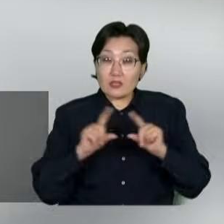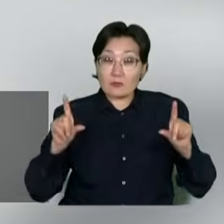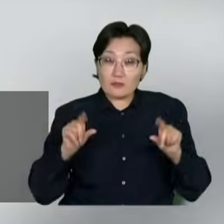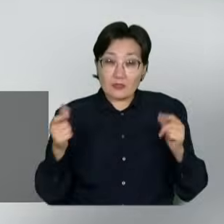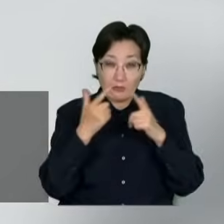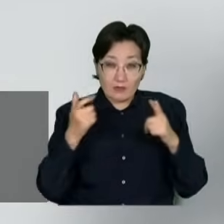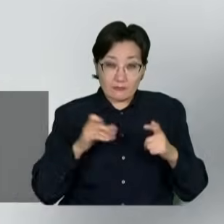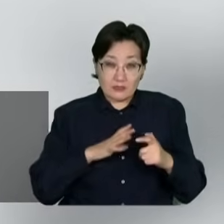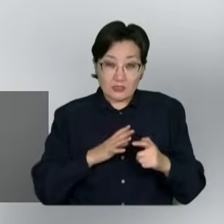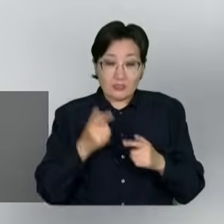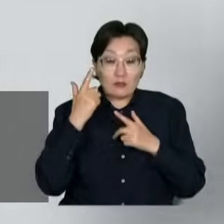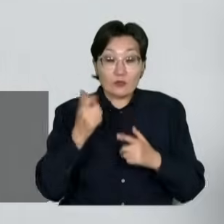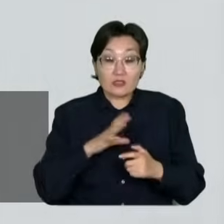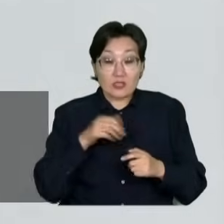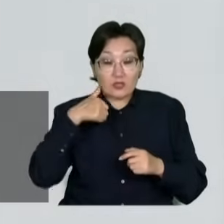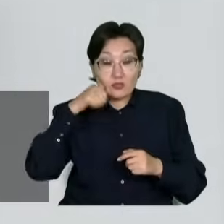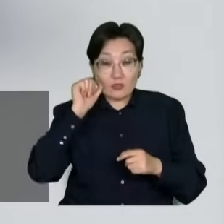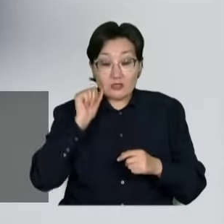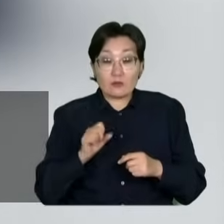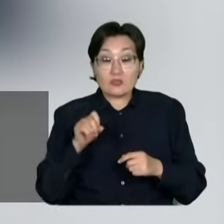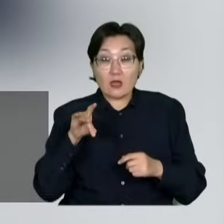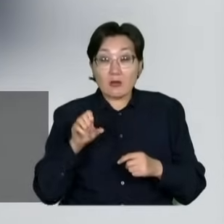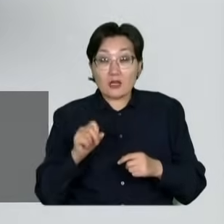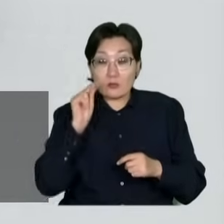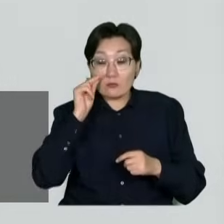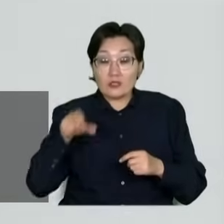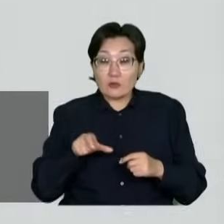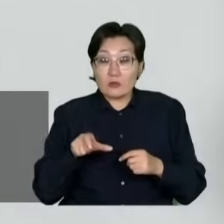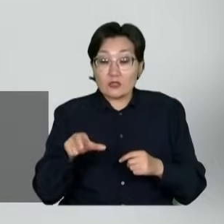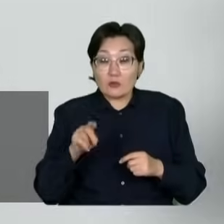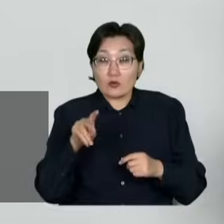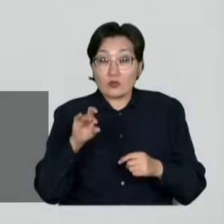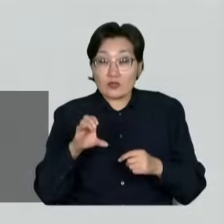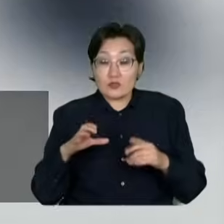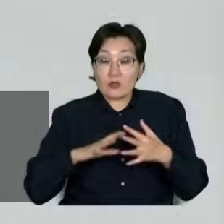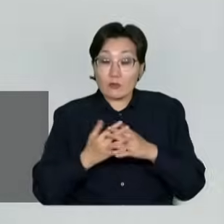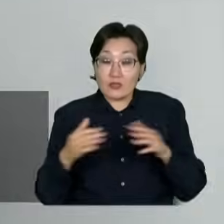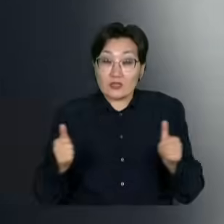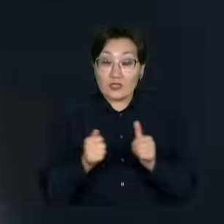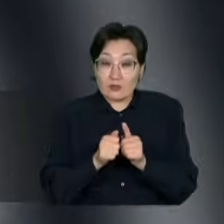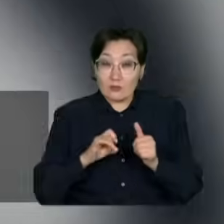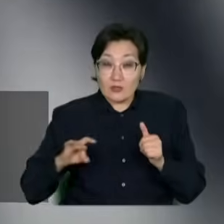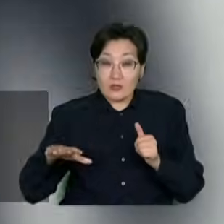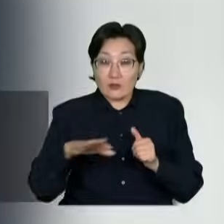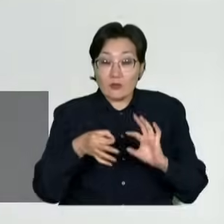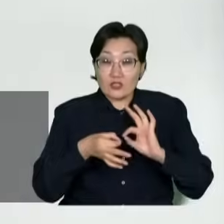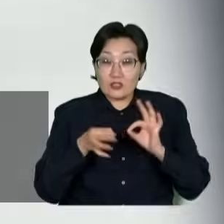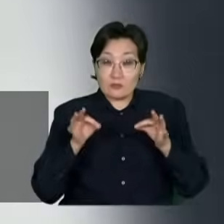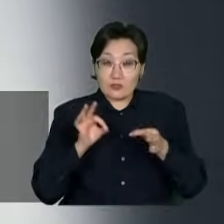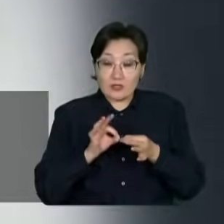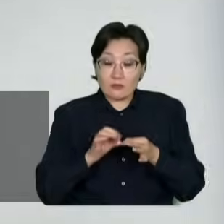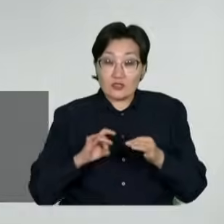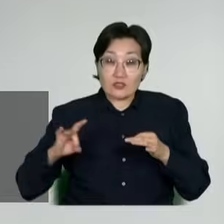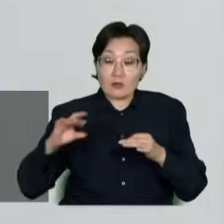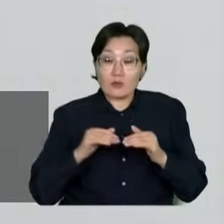департаменті мәлімдеді. Еске салайық, кеше Самара-Шымкент тасжолындағы Құрылыс ауылының маңында республикалық олимпиаданың